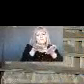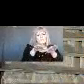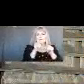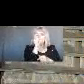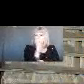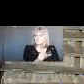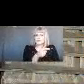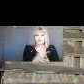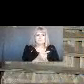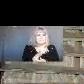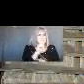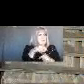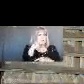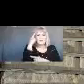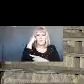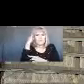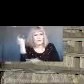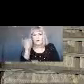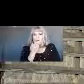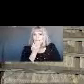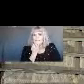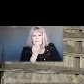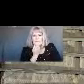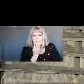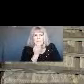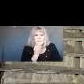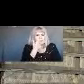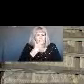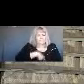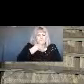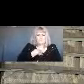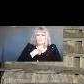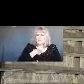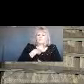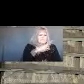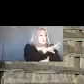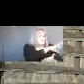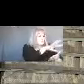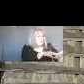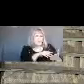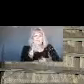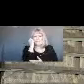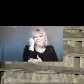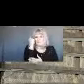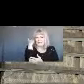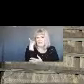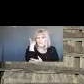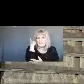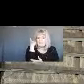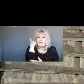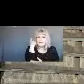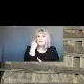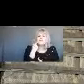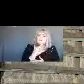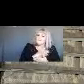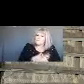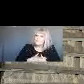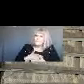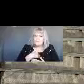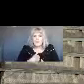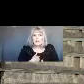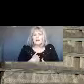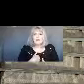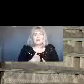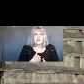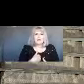Een van die ergste vormen van geheueverlies is als iemand niet meer kan onthouden wie hij is nie, as hy sy story vergeet het. En dit voel